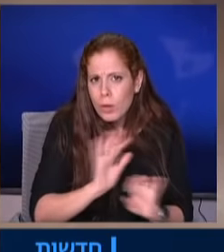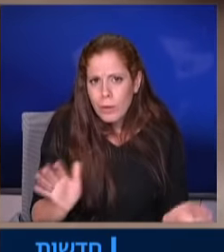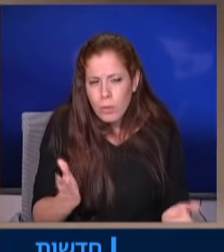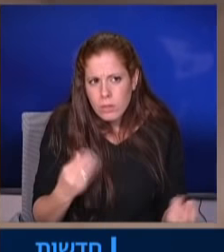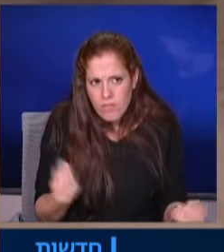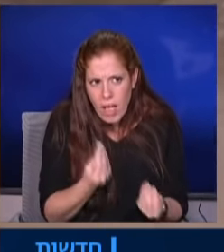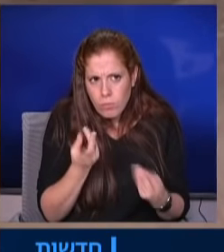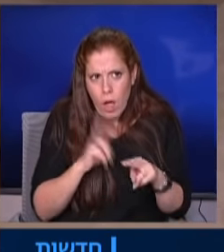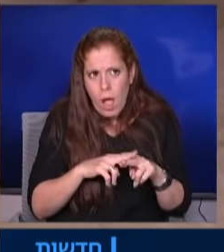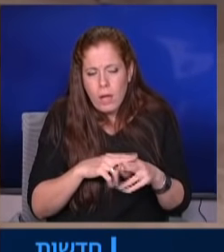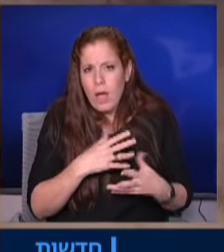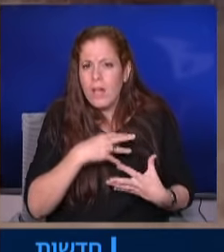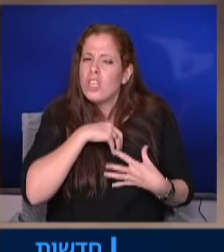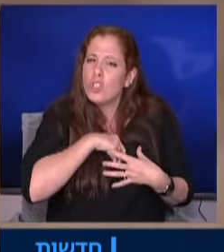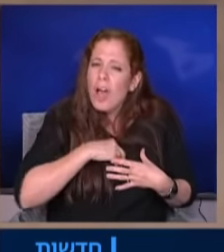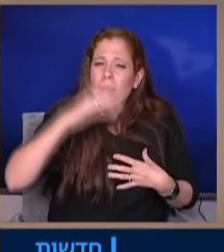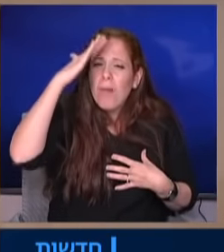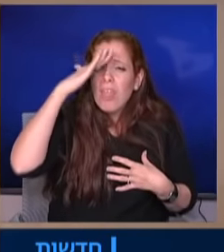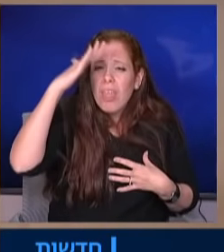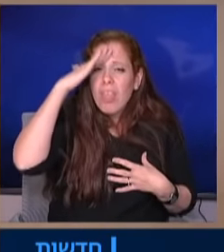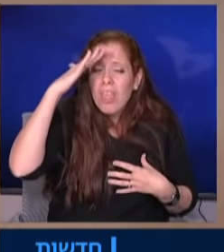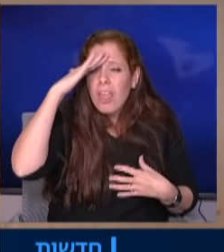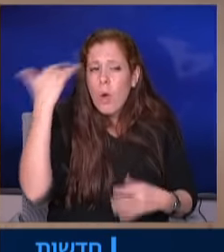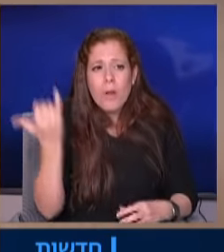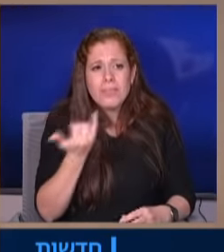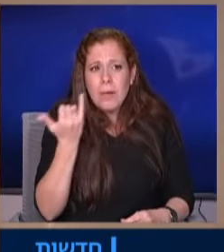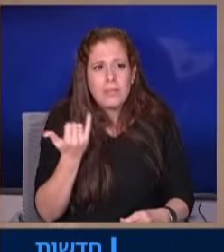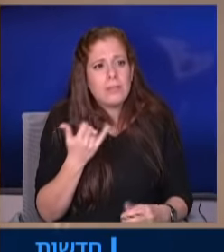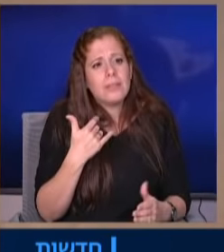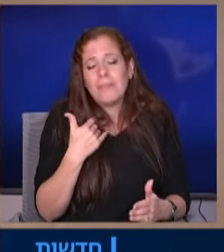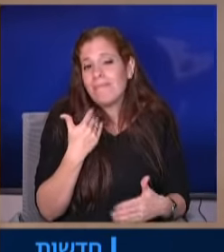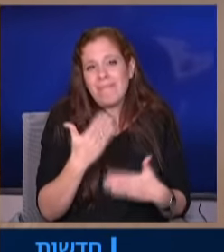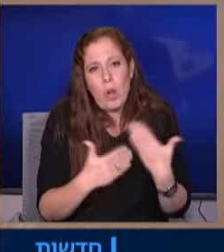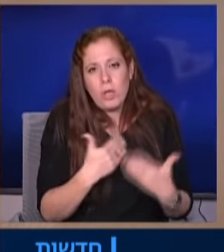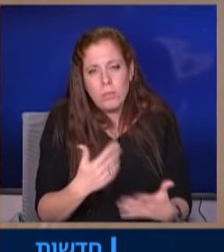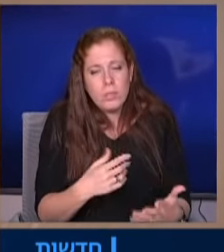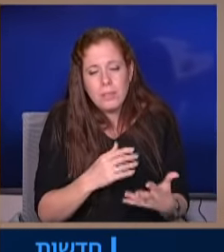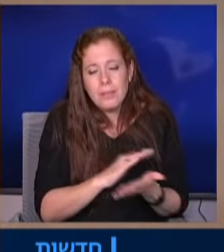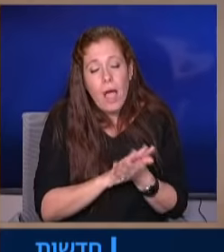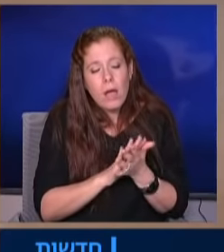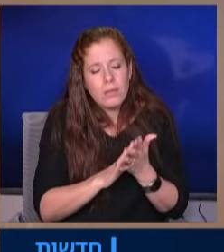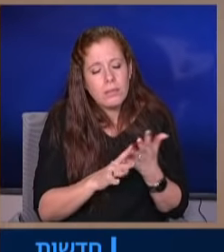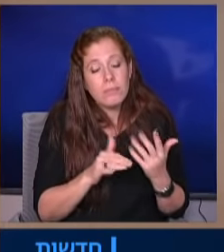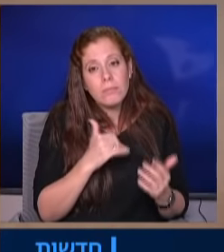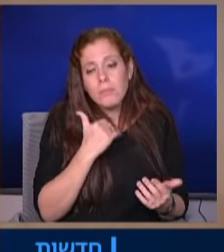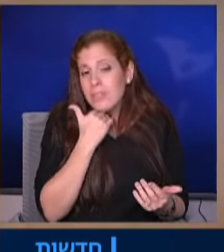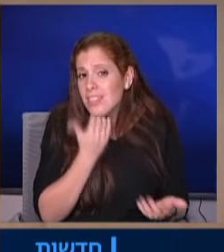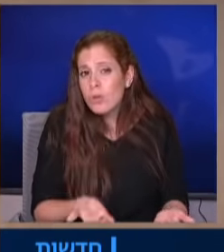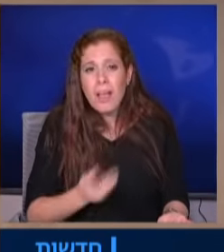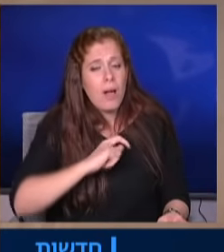לך אחר כך מהלב. זה לא יקדם אותי, זה רק יפתח פצע, זה